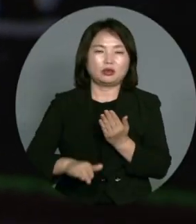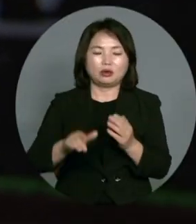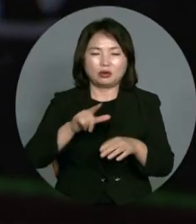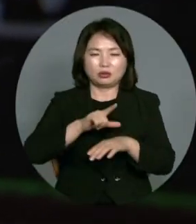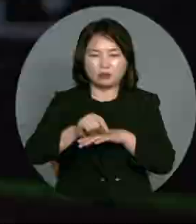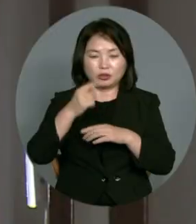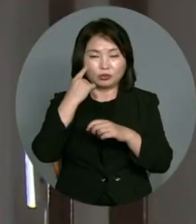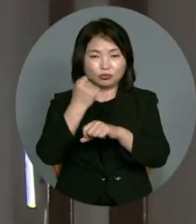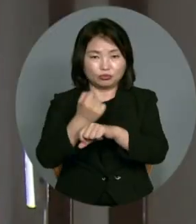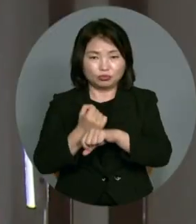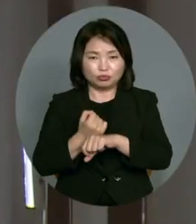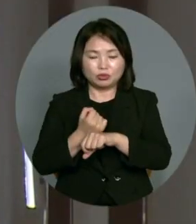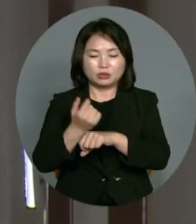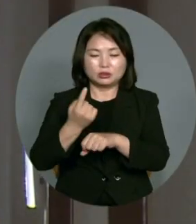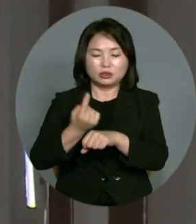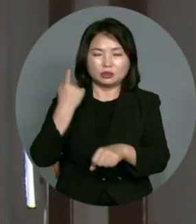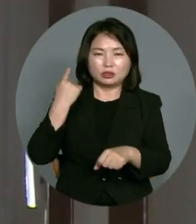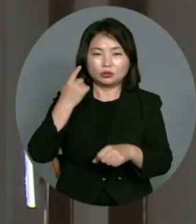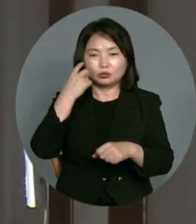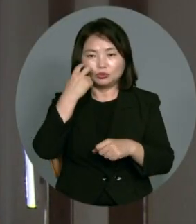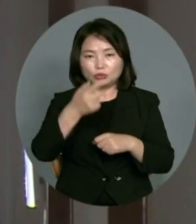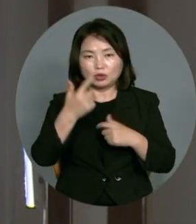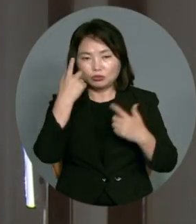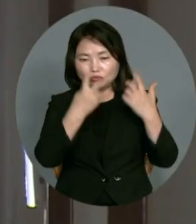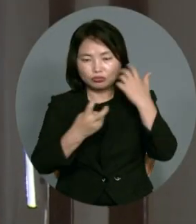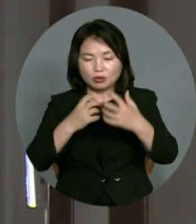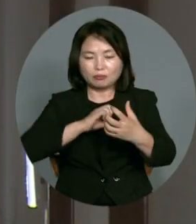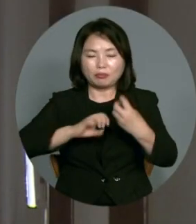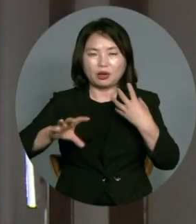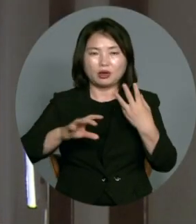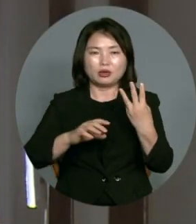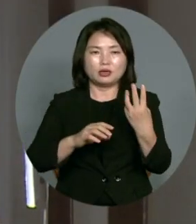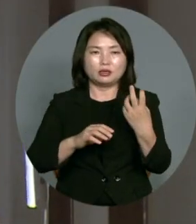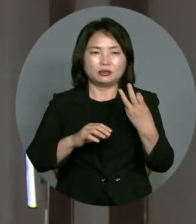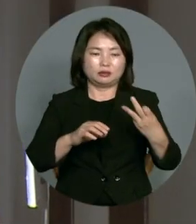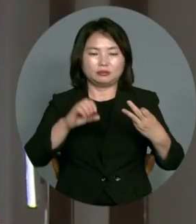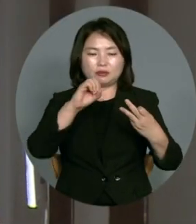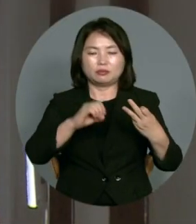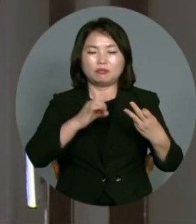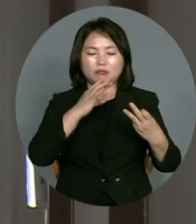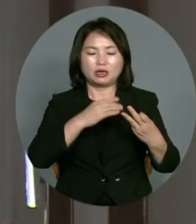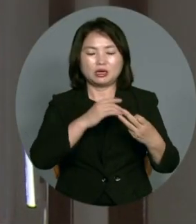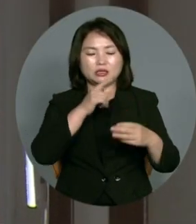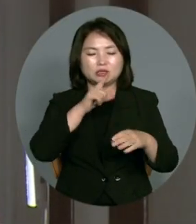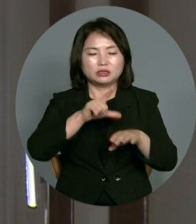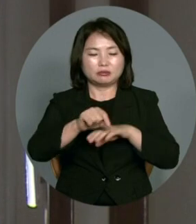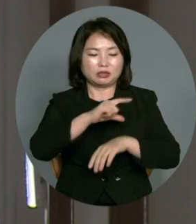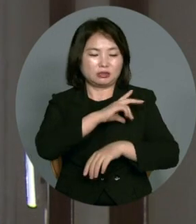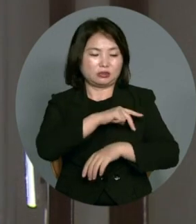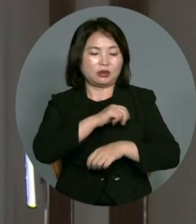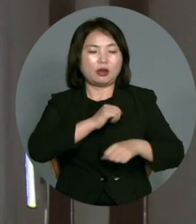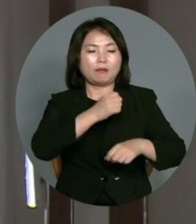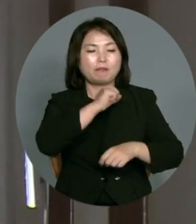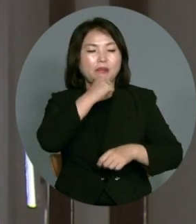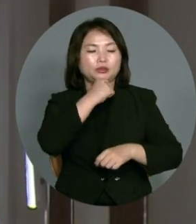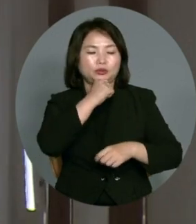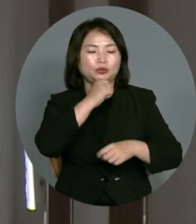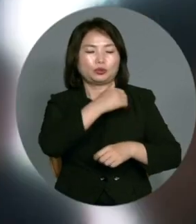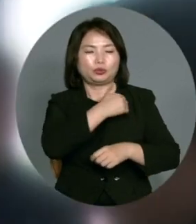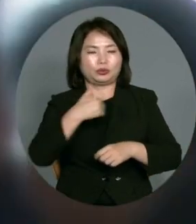2 지난해 실시한 조사에서 응답자의 13% 만 지방의원 활동에 만족한다 고